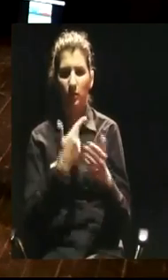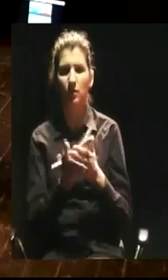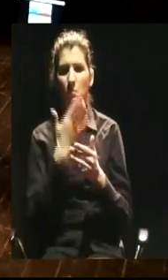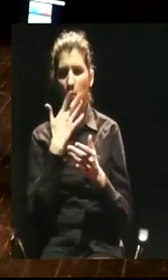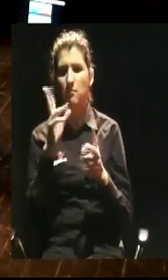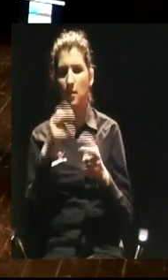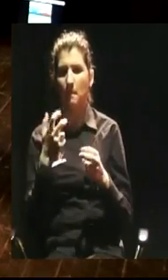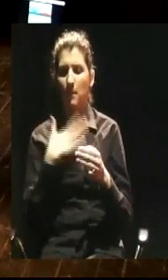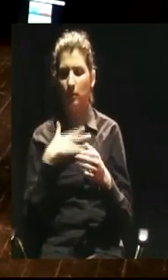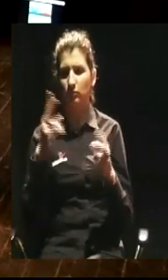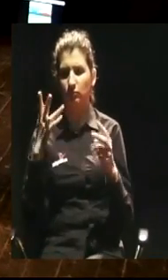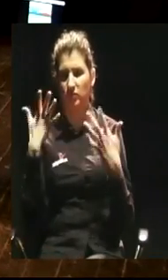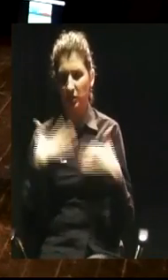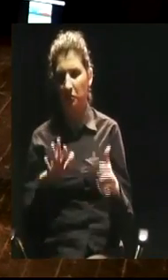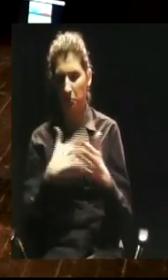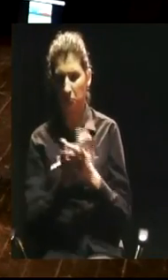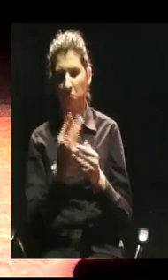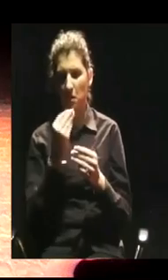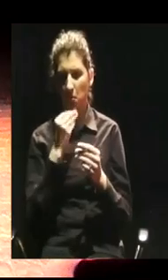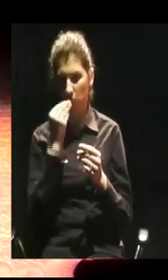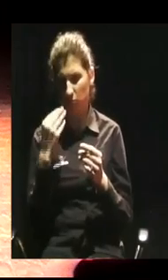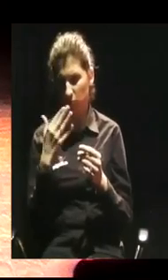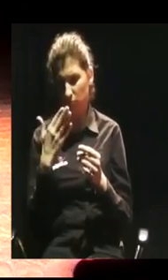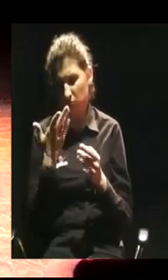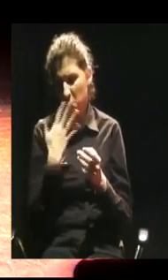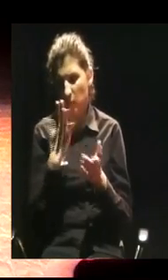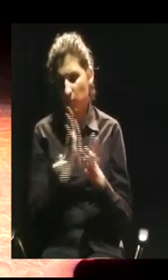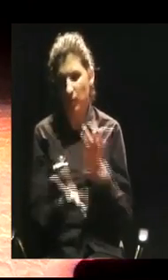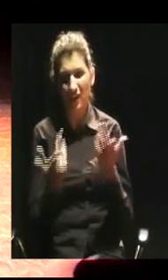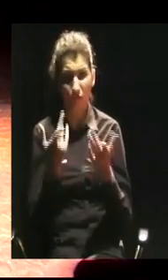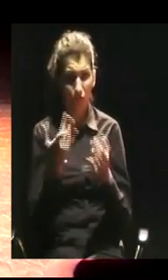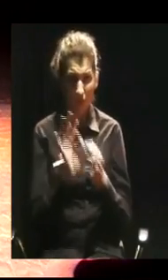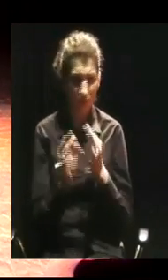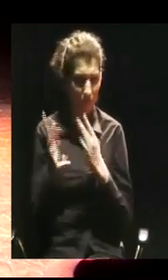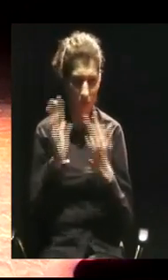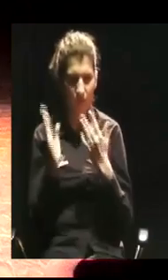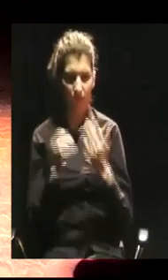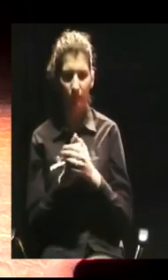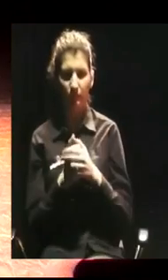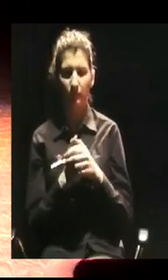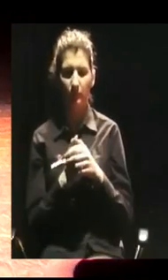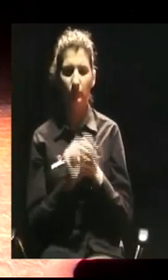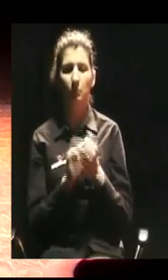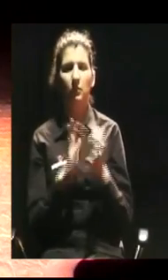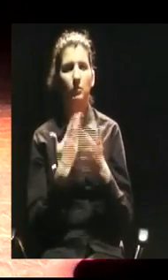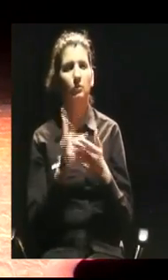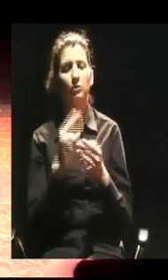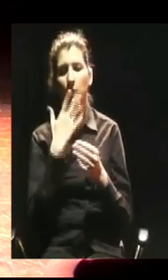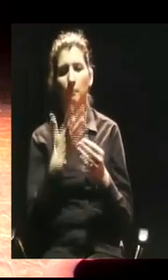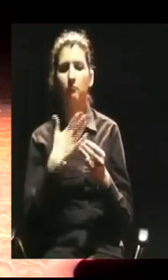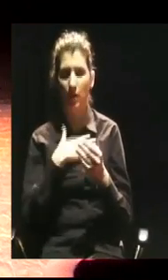ciało. Chociaż ciało jest właściwie trochę materialne, tak? Do końca nie wiadomo. Albo